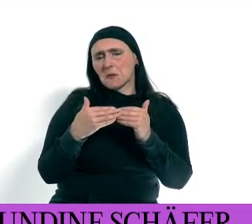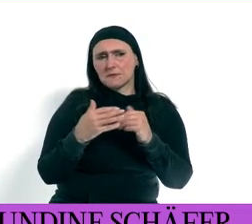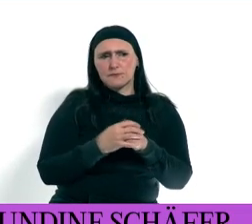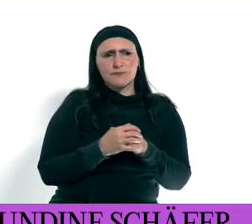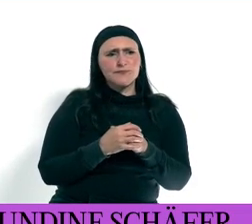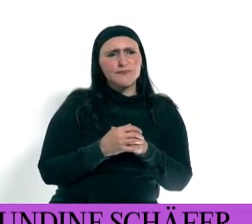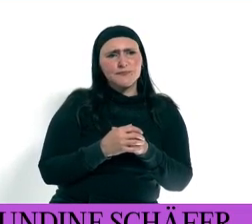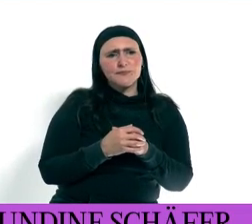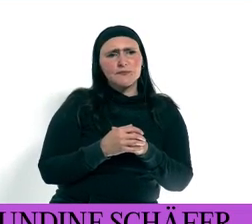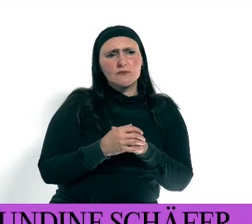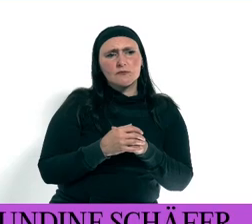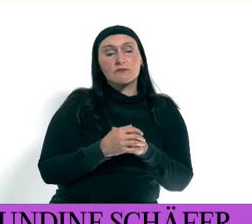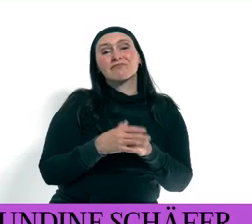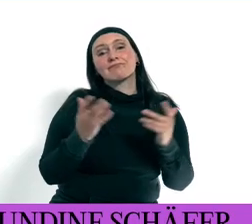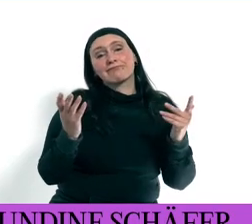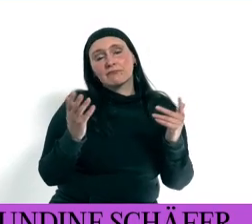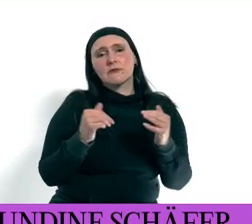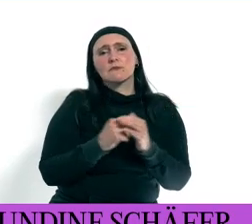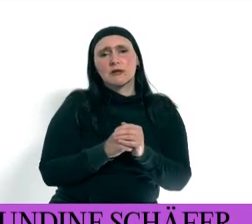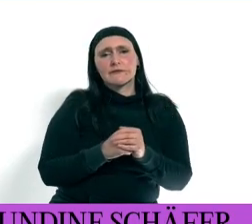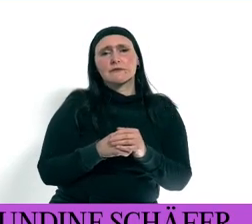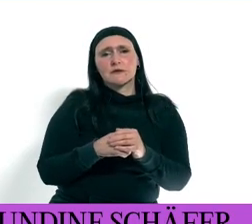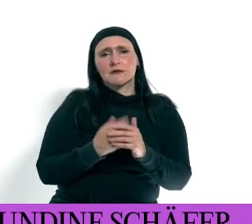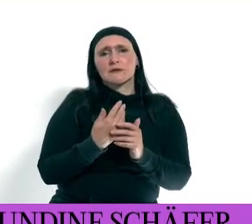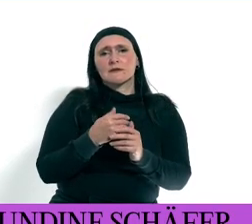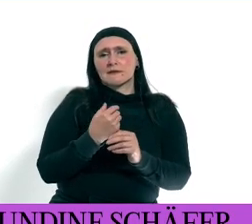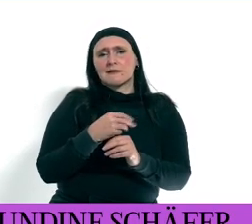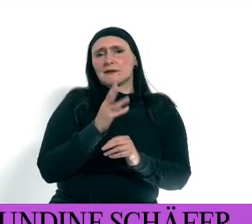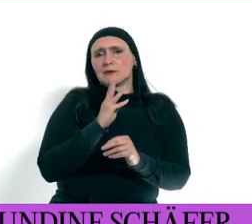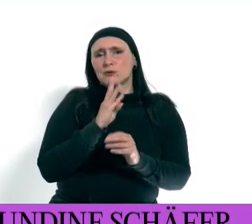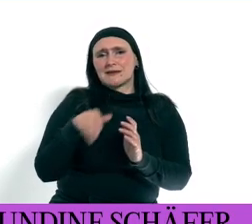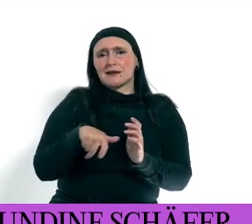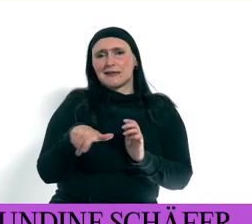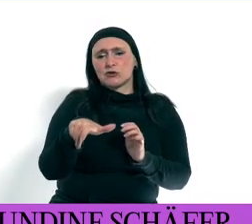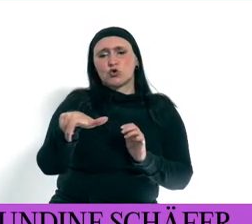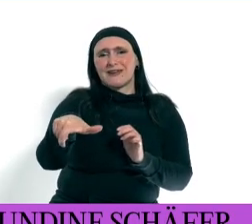have to cross the river because there's a big road. Allerdings muss man über den Fluss rüber.